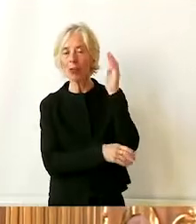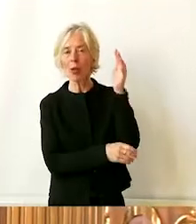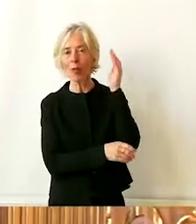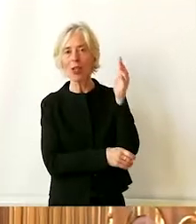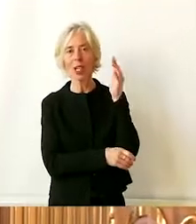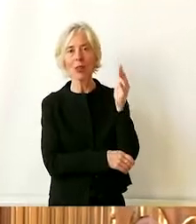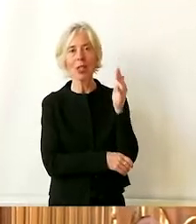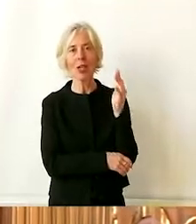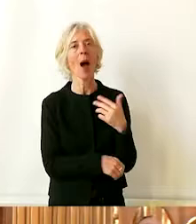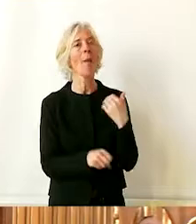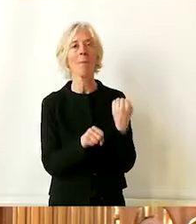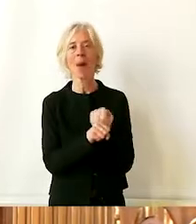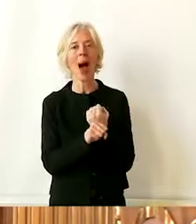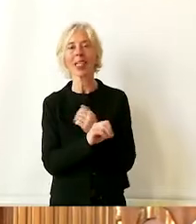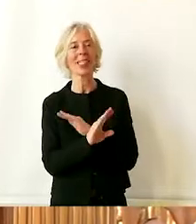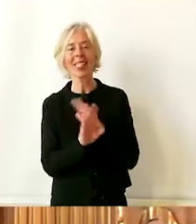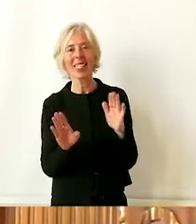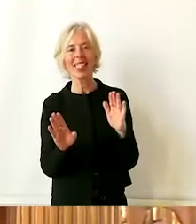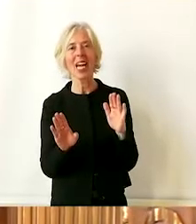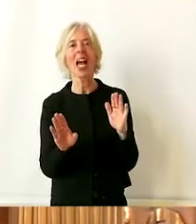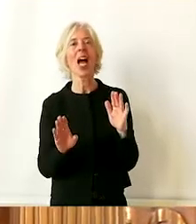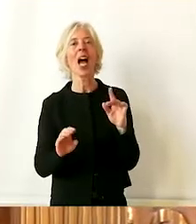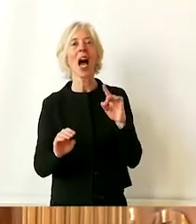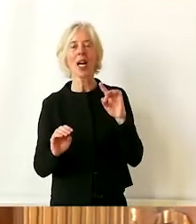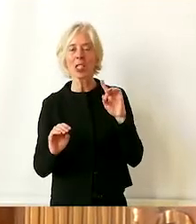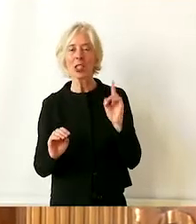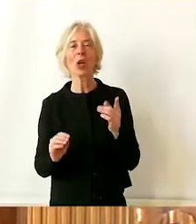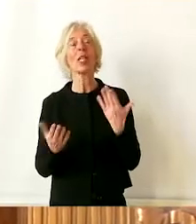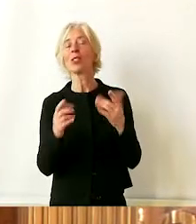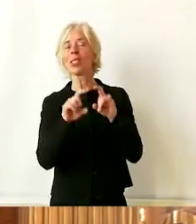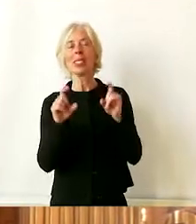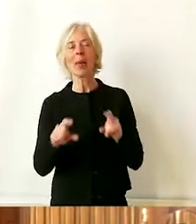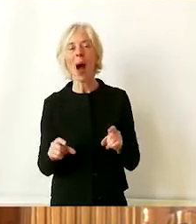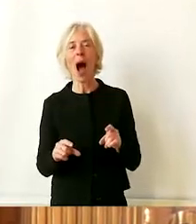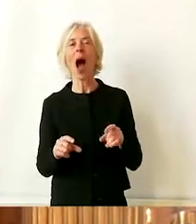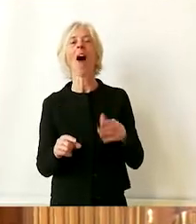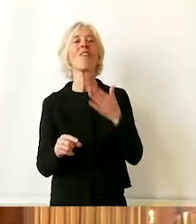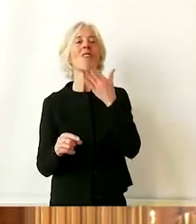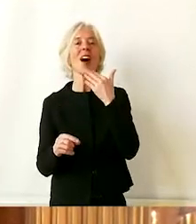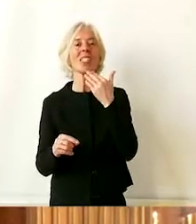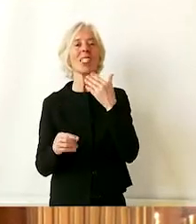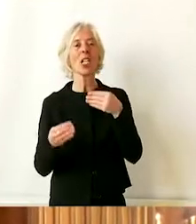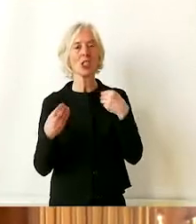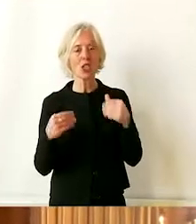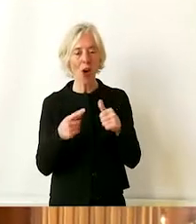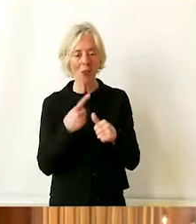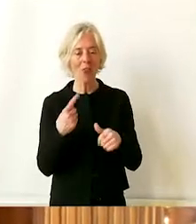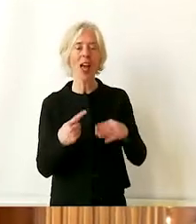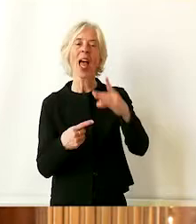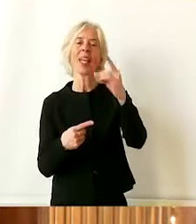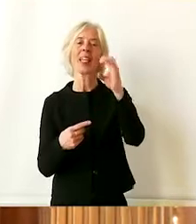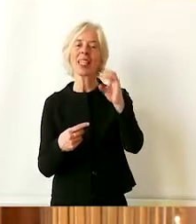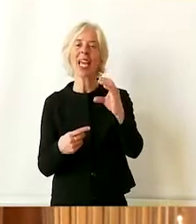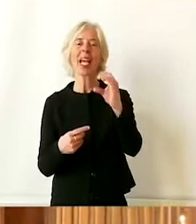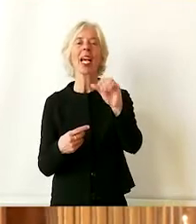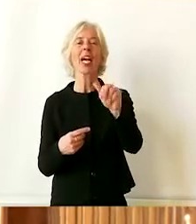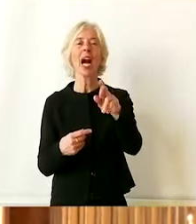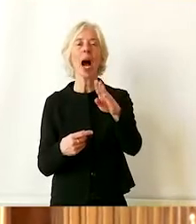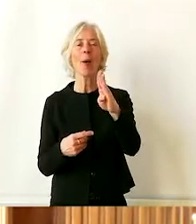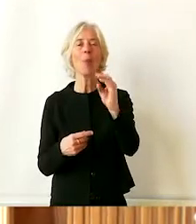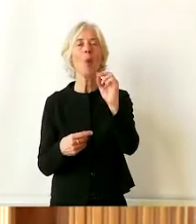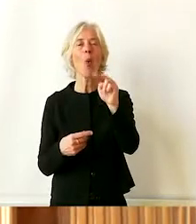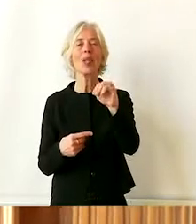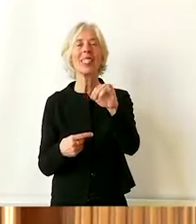zur Herstellung grünen Wasserstoffs als Rückgrat der Dekarbonisierung der Industrie losgehen, kann über Anlagen, energieeffiziente